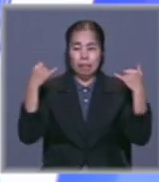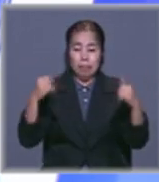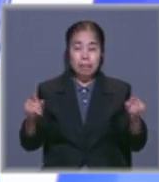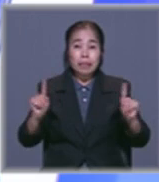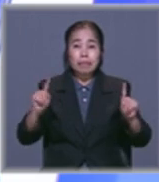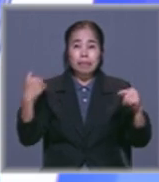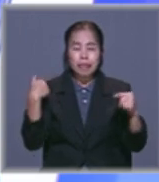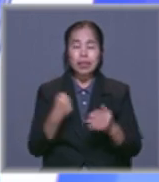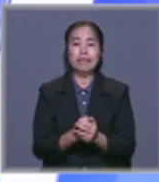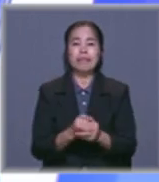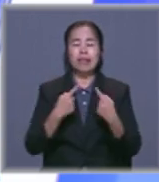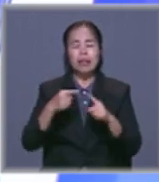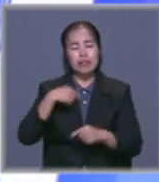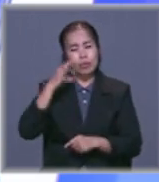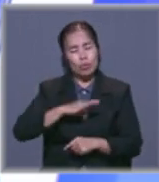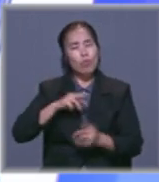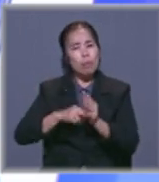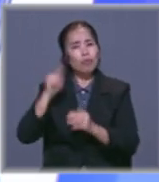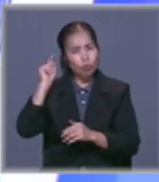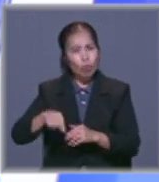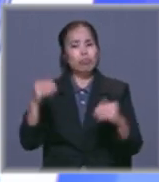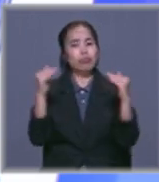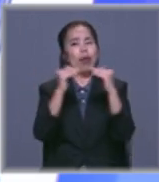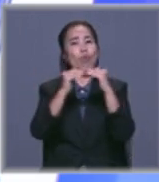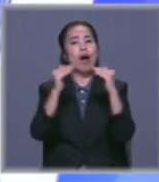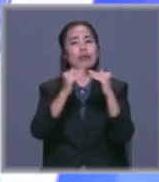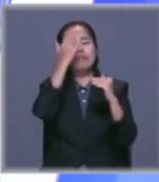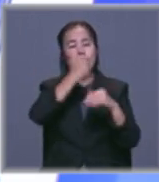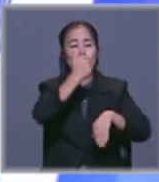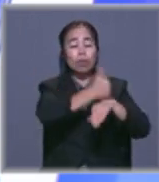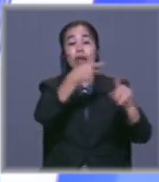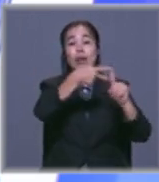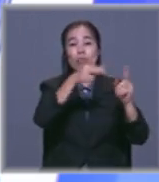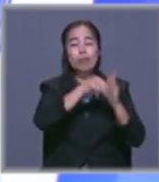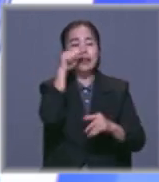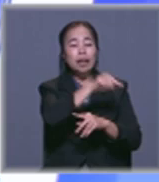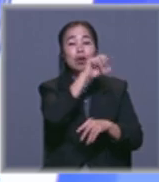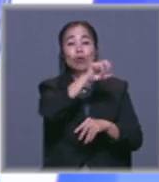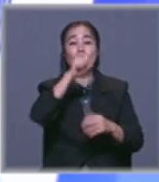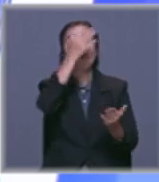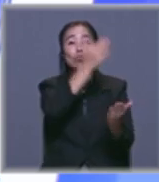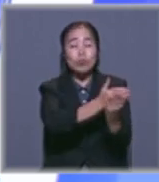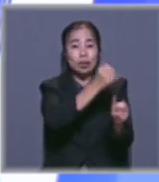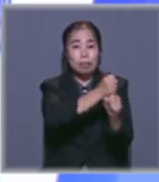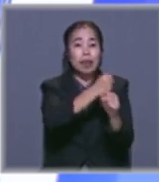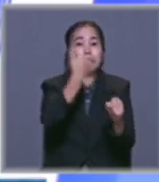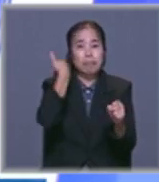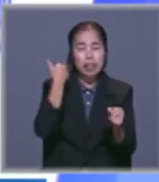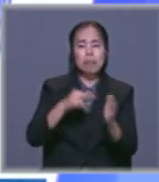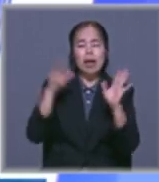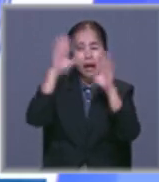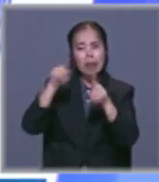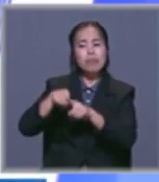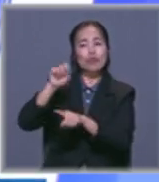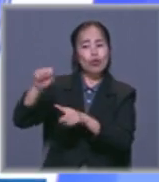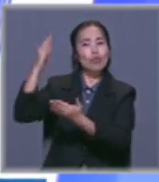นะครับหนึ่งก็คือน่าจะโดนระงับการปฏิบัติหน้าที่เหมือนธนาธรนะครับอันที่2คือในสุดแล้วน่าจะโดนวินิจฉัยว่ามีความผิดคล้ายๆธนาธรนะครับเพราะ